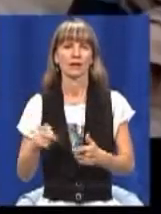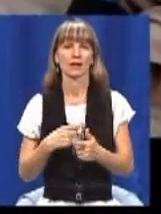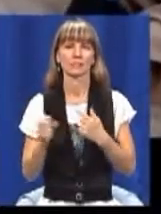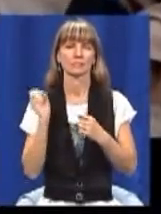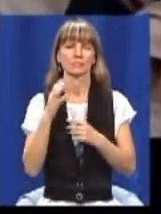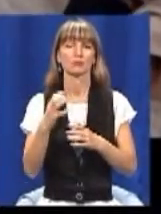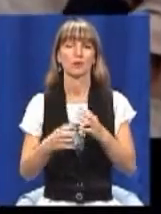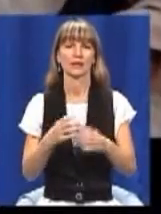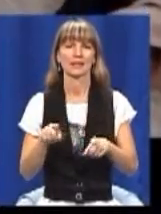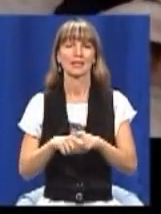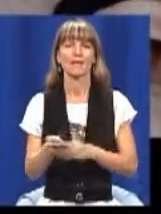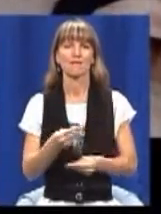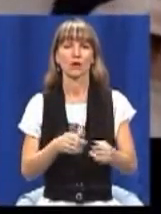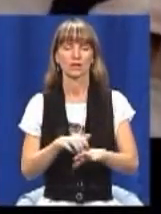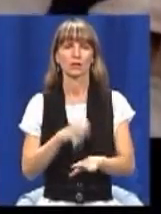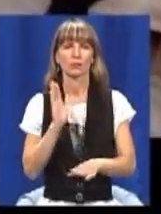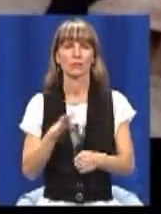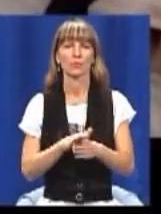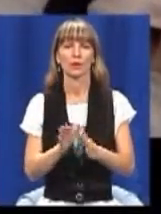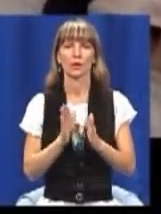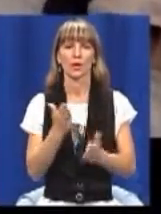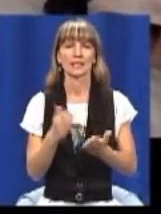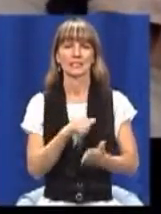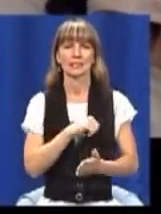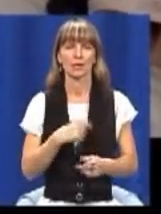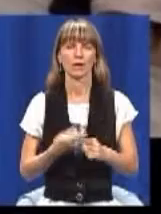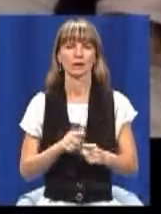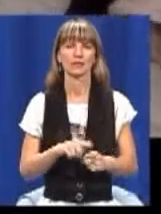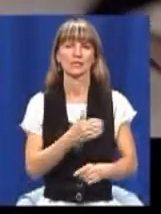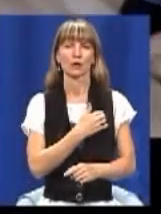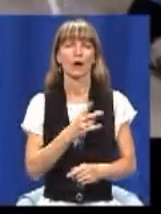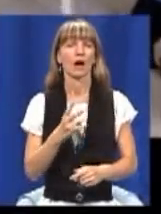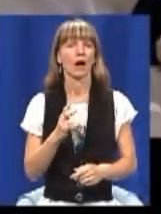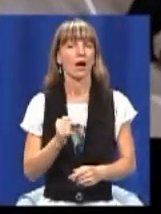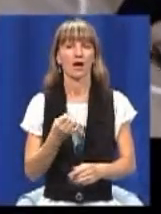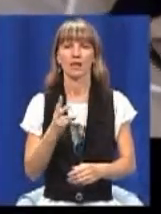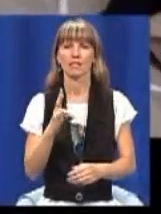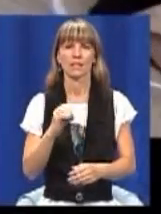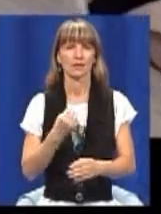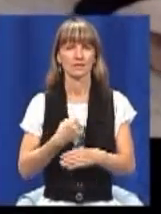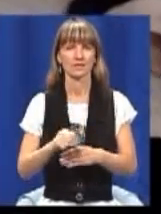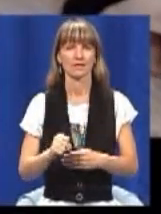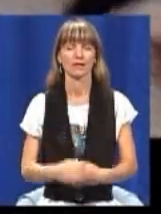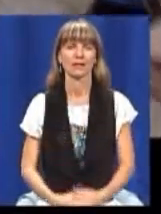Однак такі фокуси кішка буде виконувати тільки, якщо сама того захоче, а не примусово.